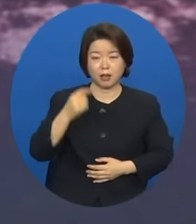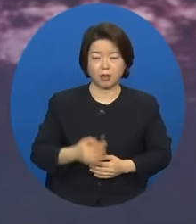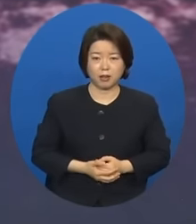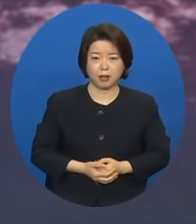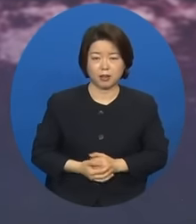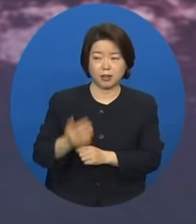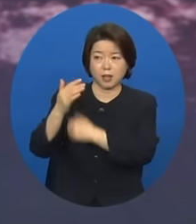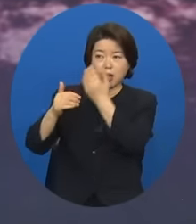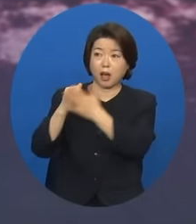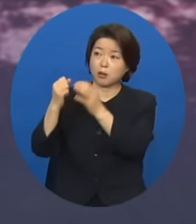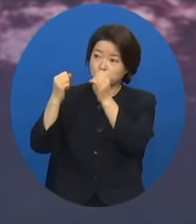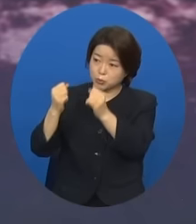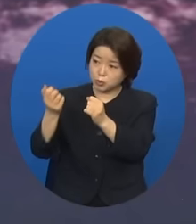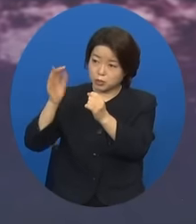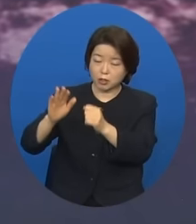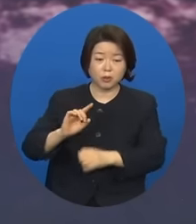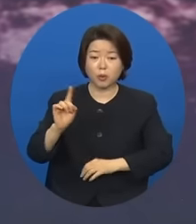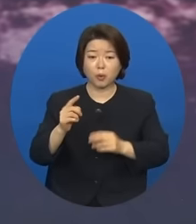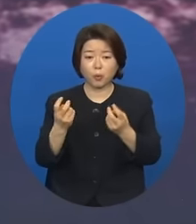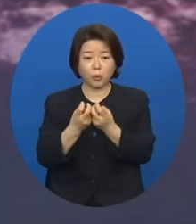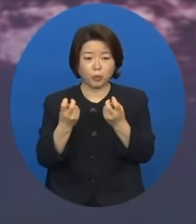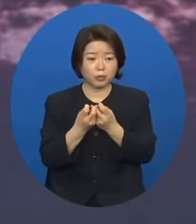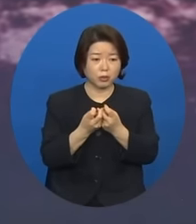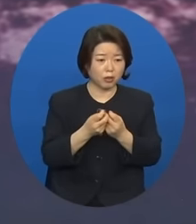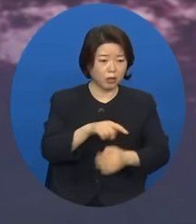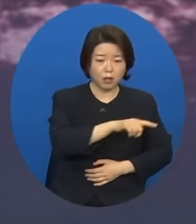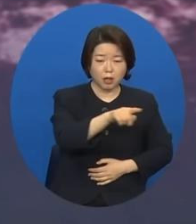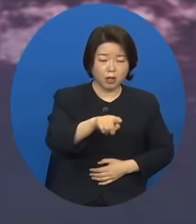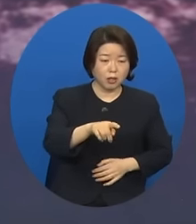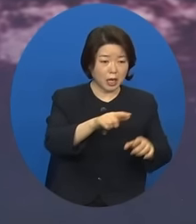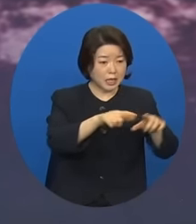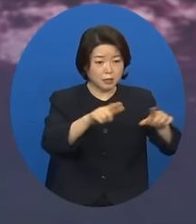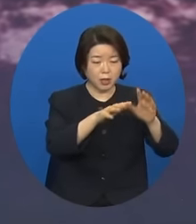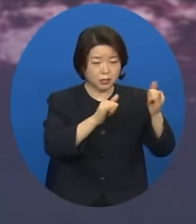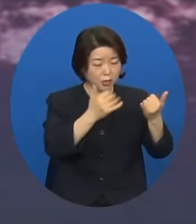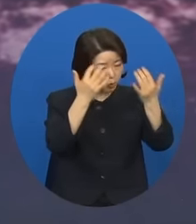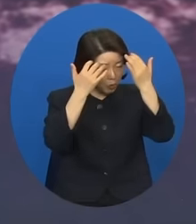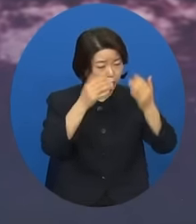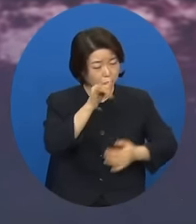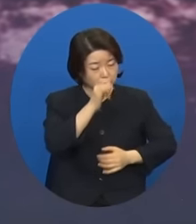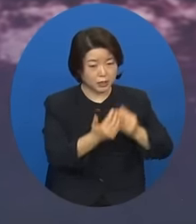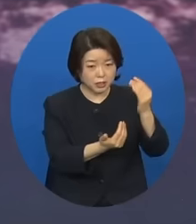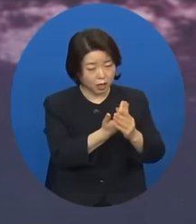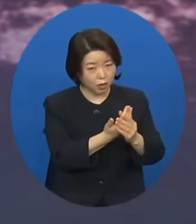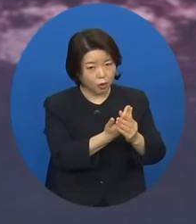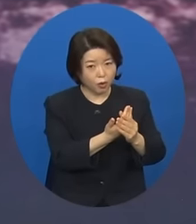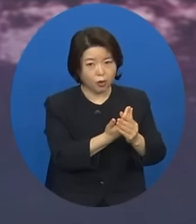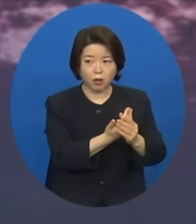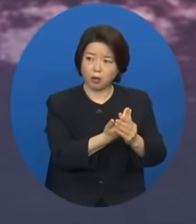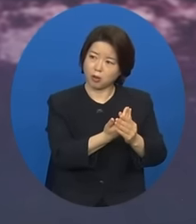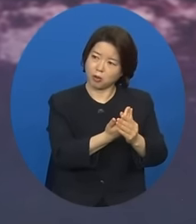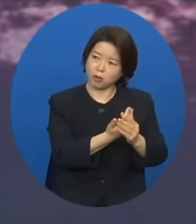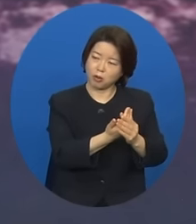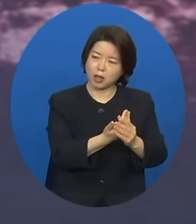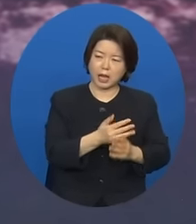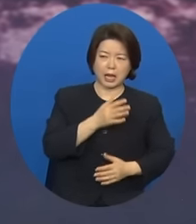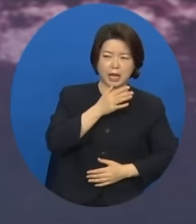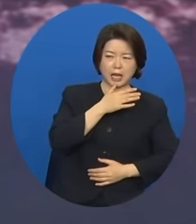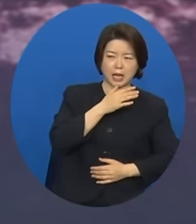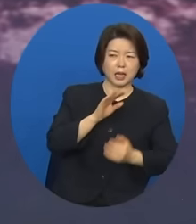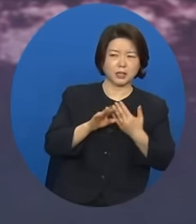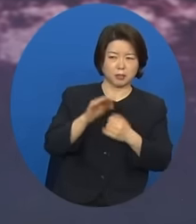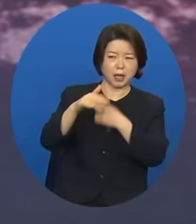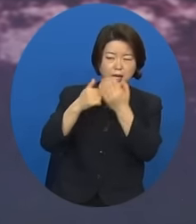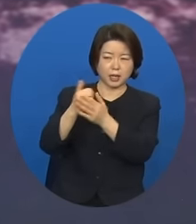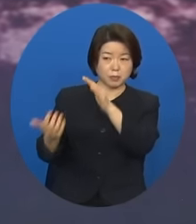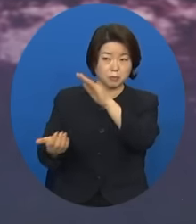하나님이 존재하는데 어떻게 무구한 고통이 있을 수 있냐는 거예요 아 그러면 전능한 분이 아닌가 보다